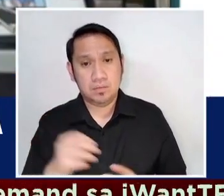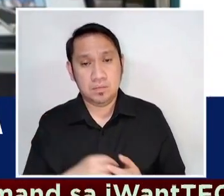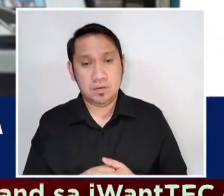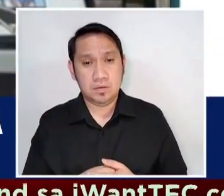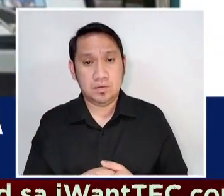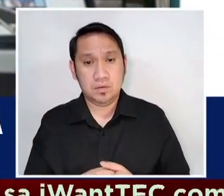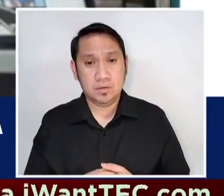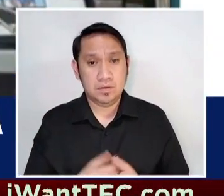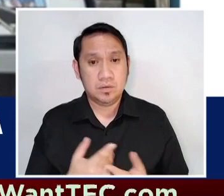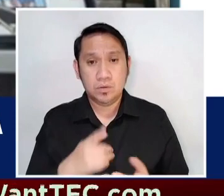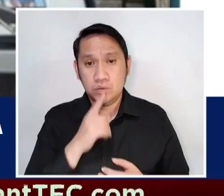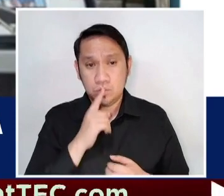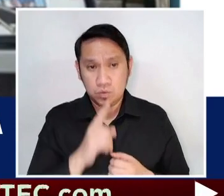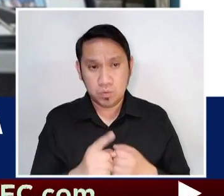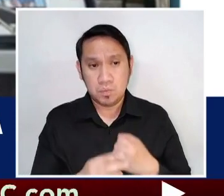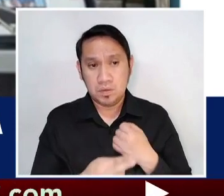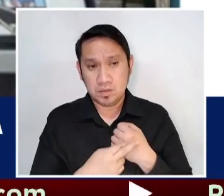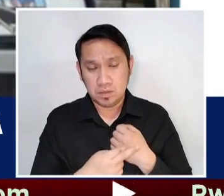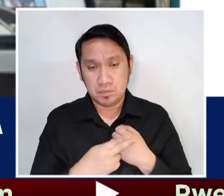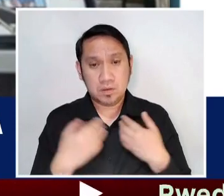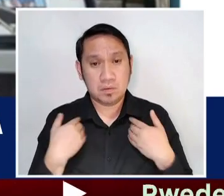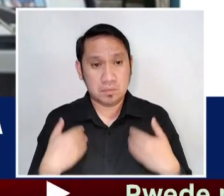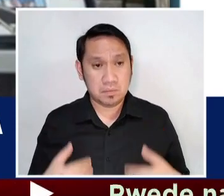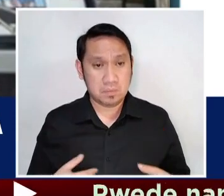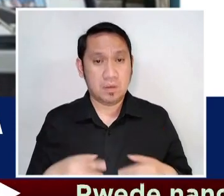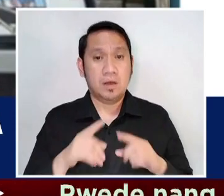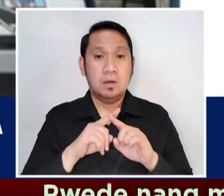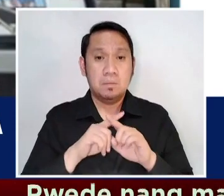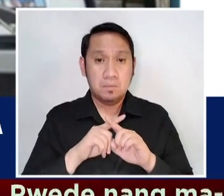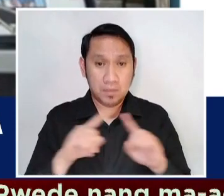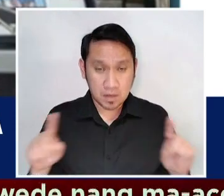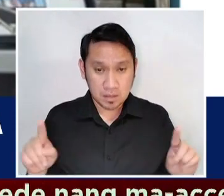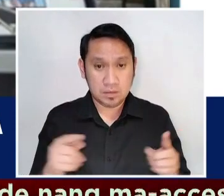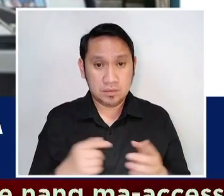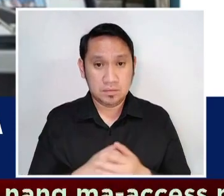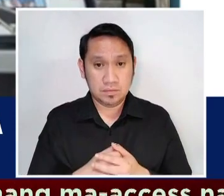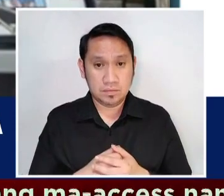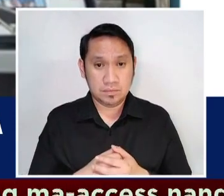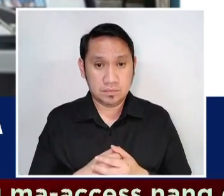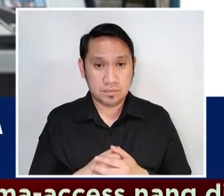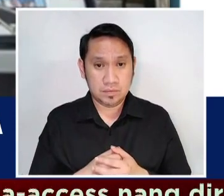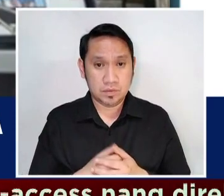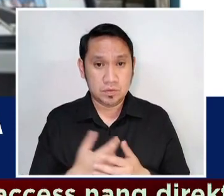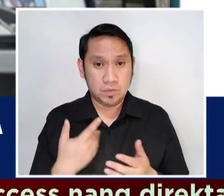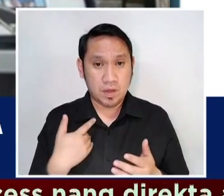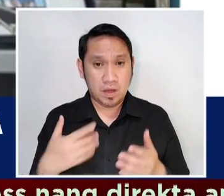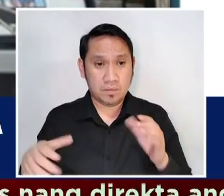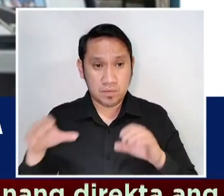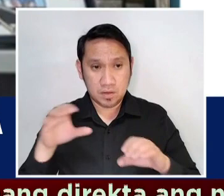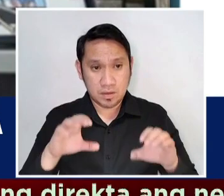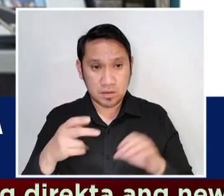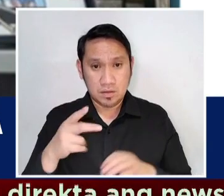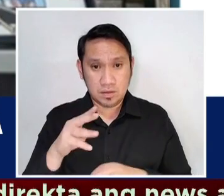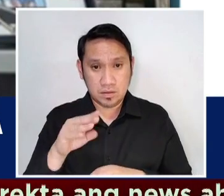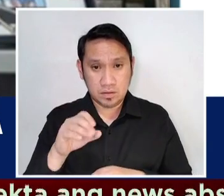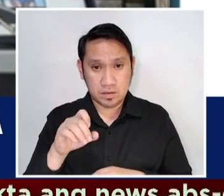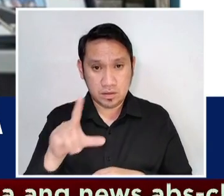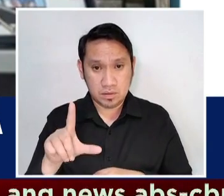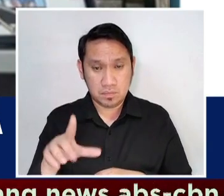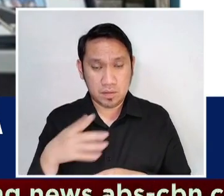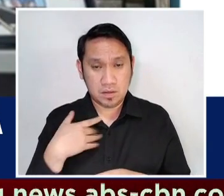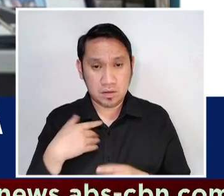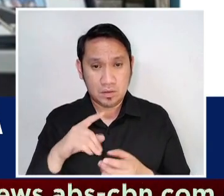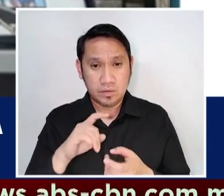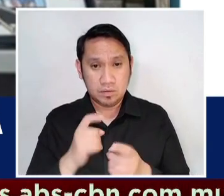it preserves. But the problem is it's chemical preservation. So that means you alter